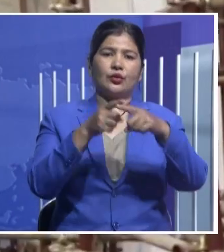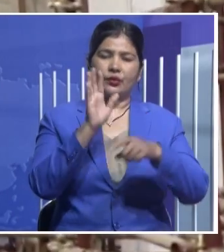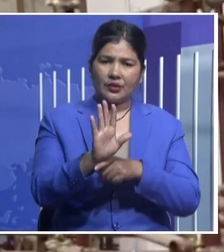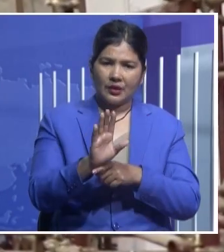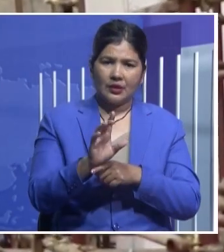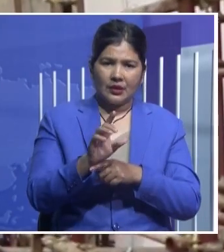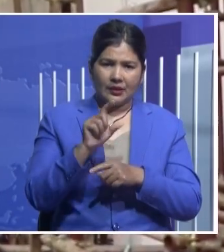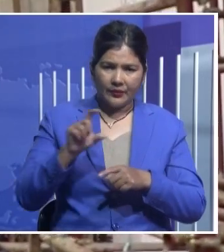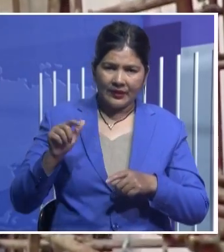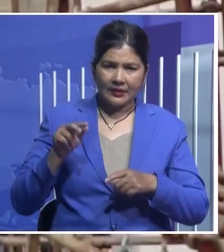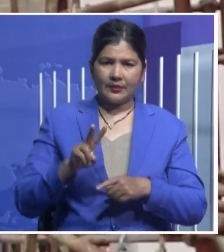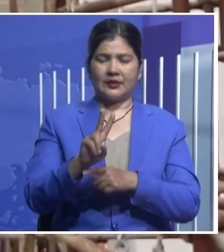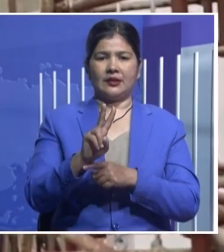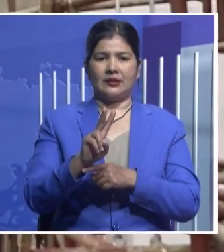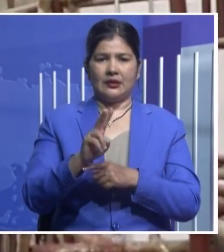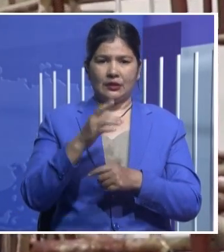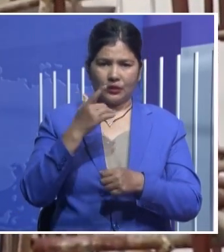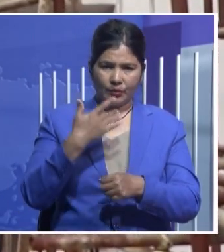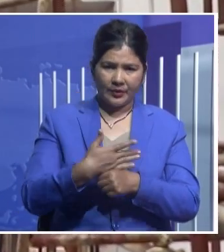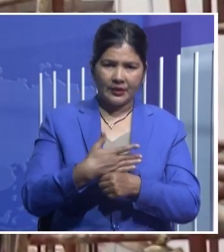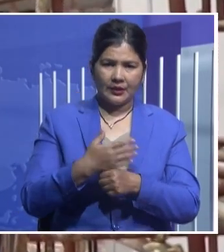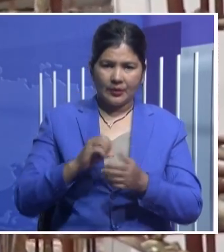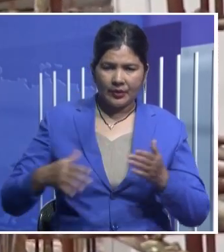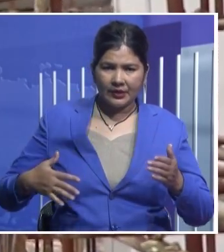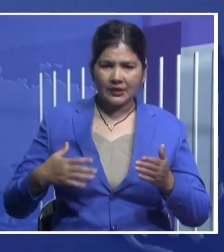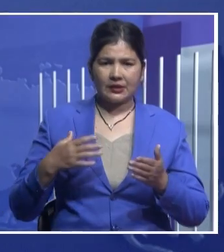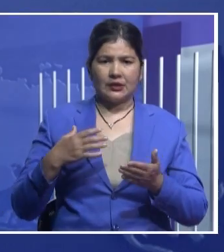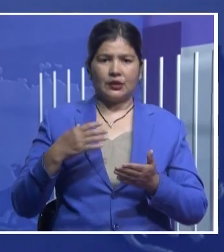अनिल खत्री, नेपाल टेलिभिजन, लुम्बिनी प्रदेश, गुल्मी।